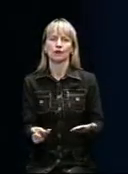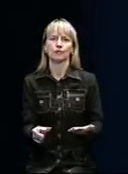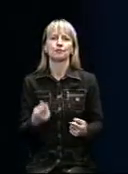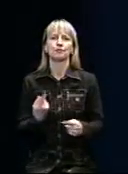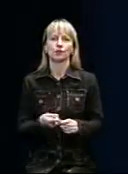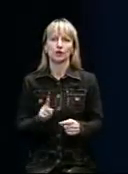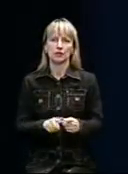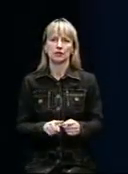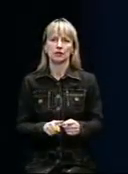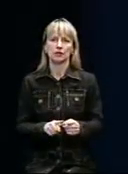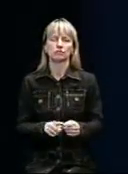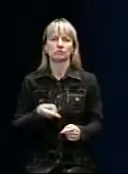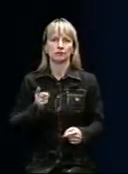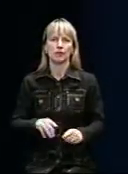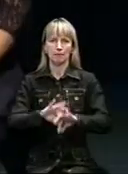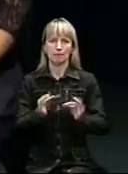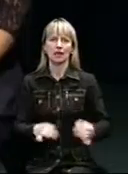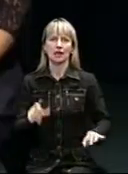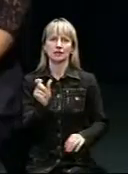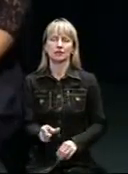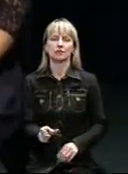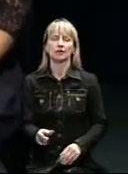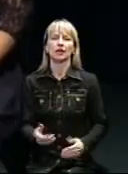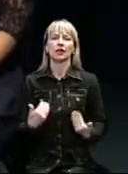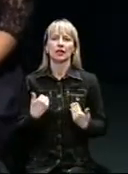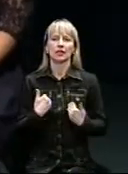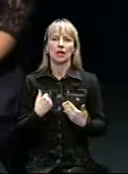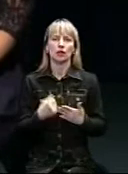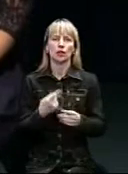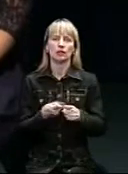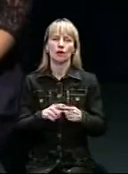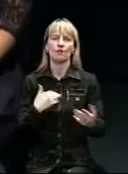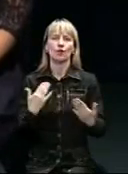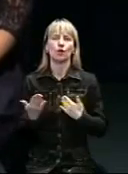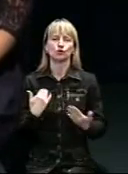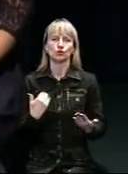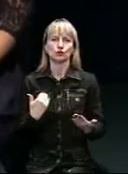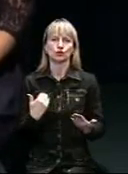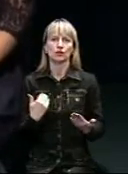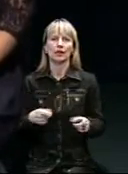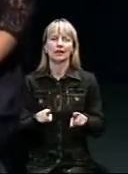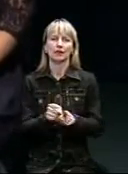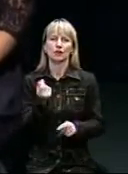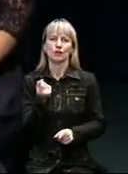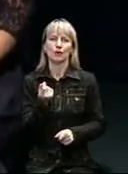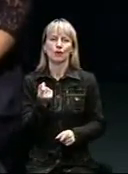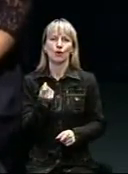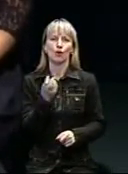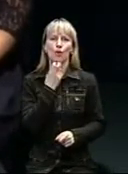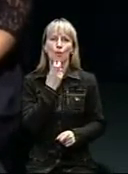оце справжній митець. Я до цього відношусь. Так, з долею